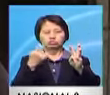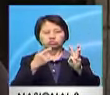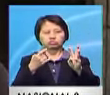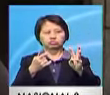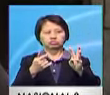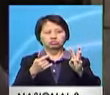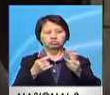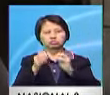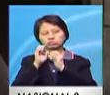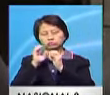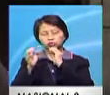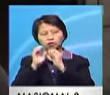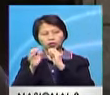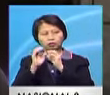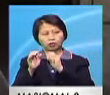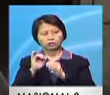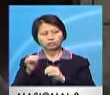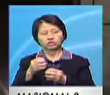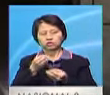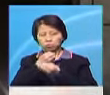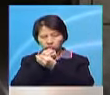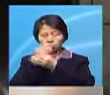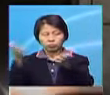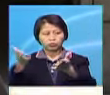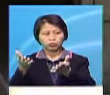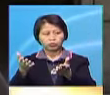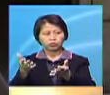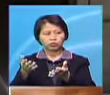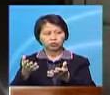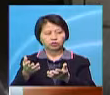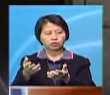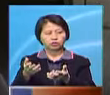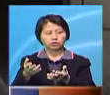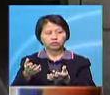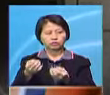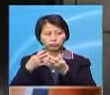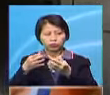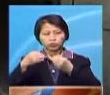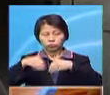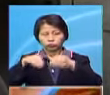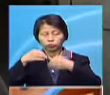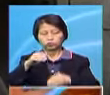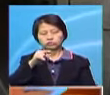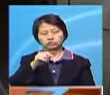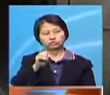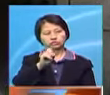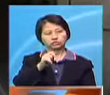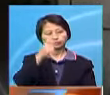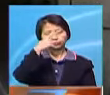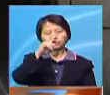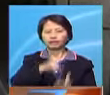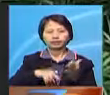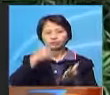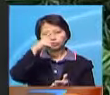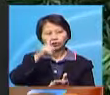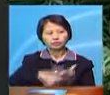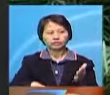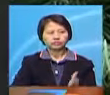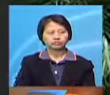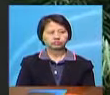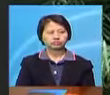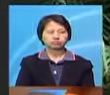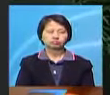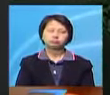lah. Cakap macam umumkan kat rakyat yang duit GST ni untuk apa, untuk apa.